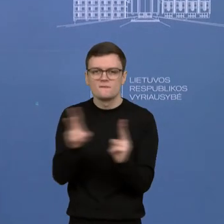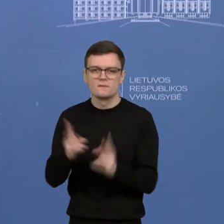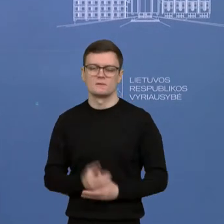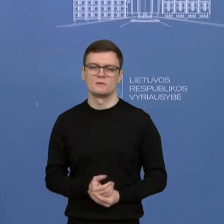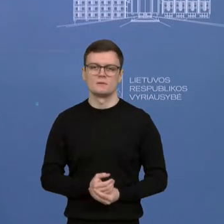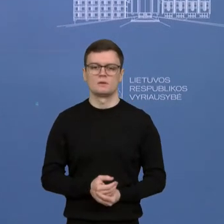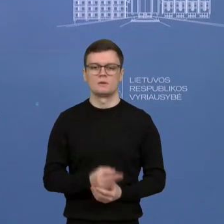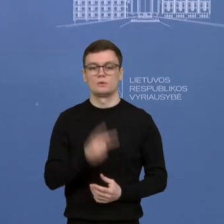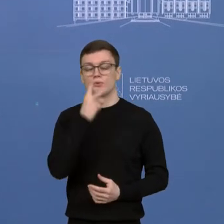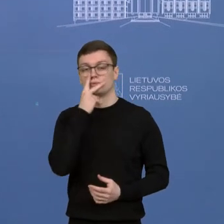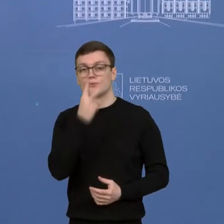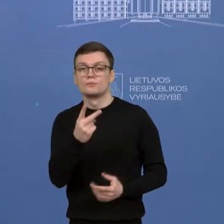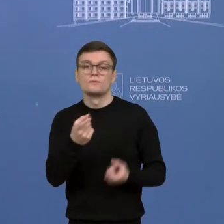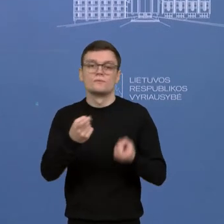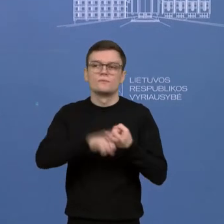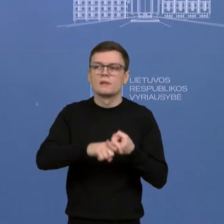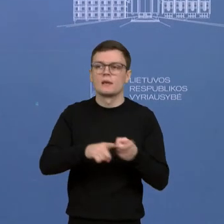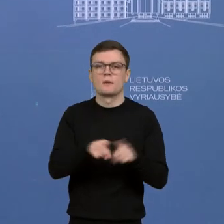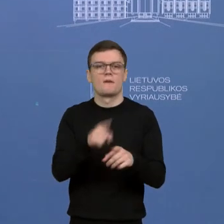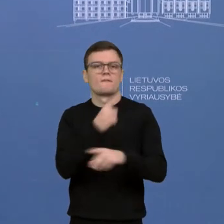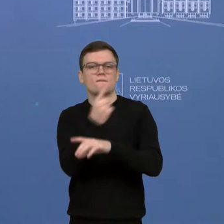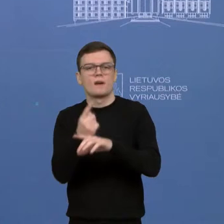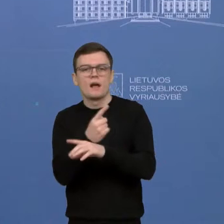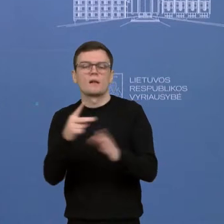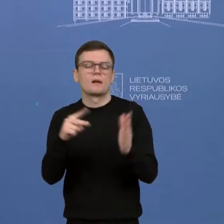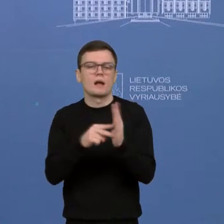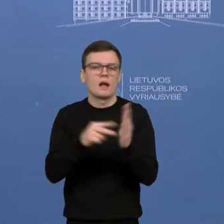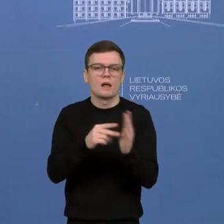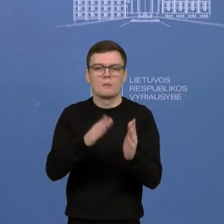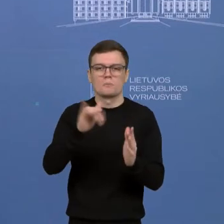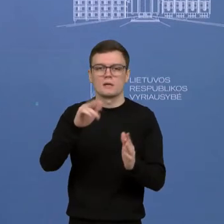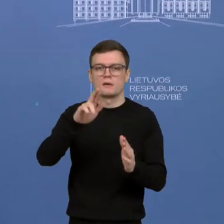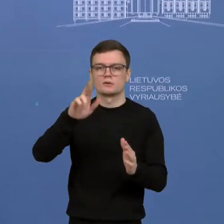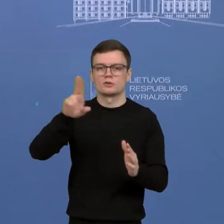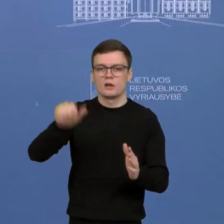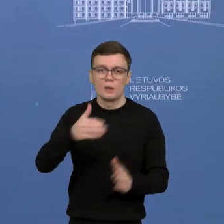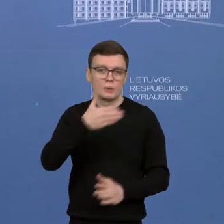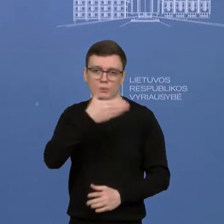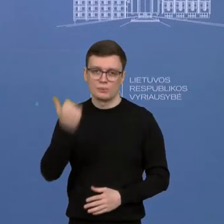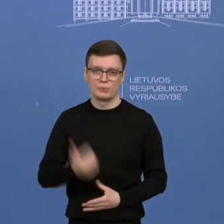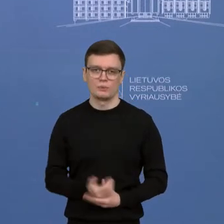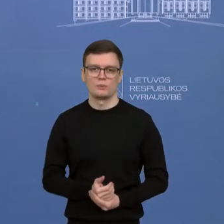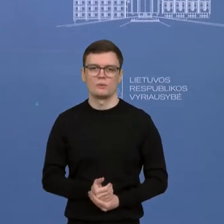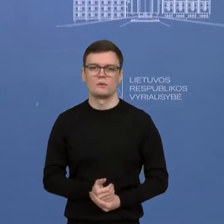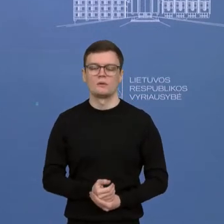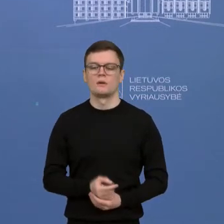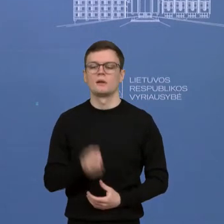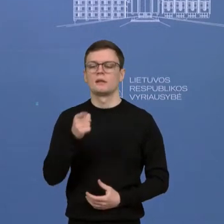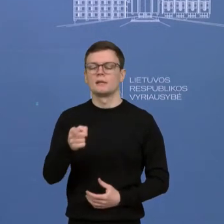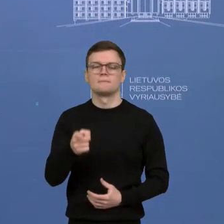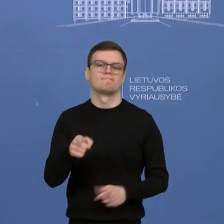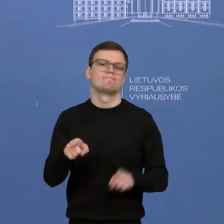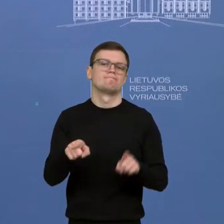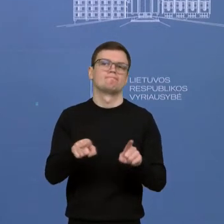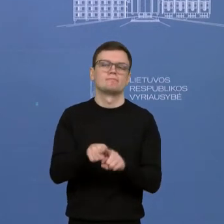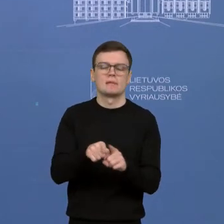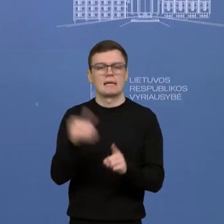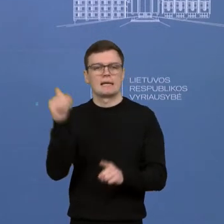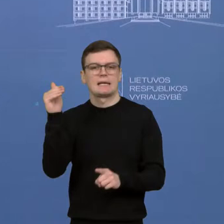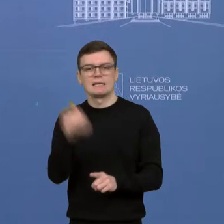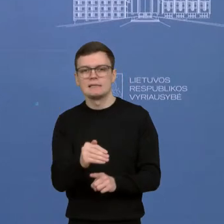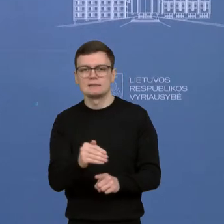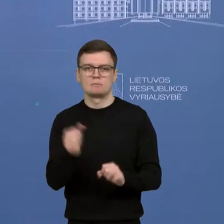irgi atsižvelgiama į valandinę kainą biržose. Tai čia tiesiog būtų išvengiama mažiau siurprizų. Aišku,